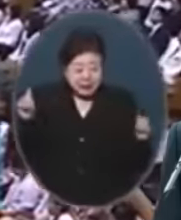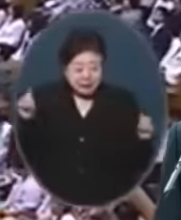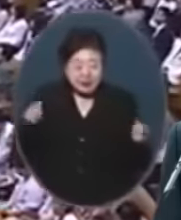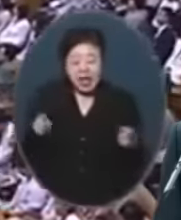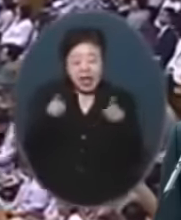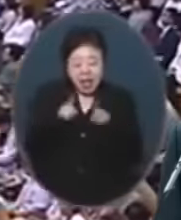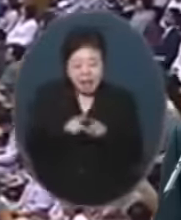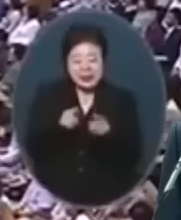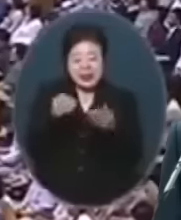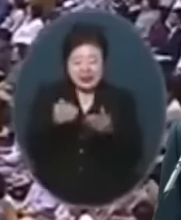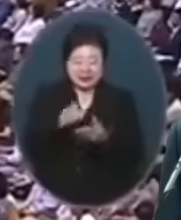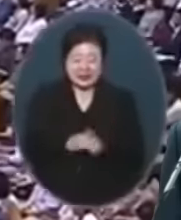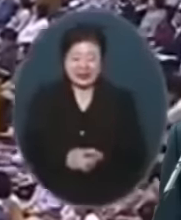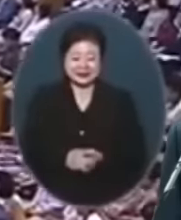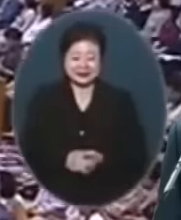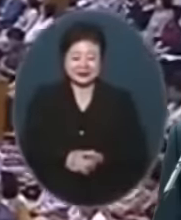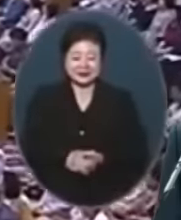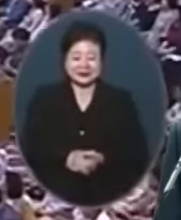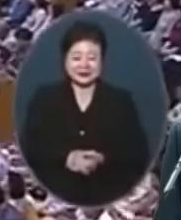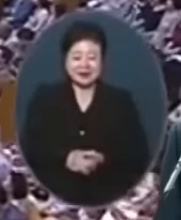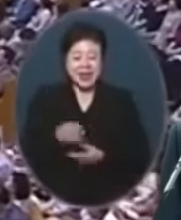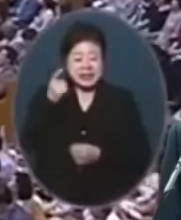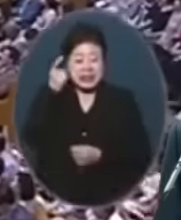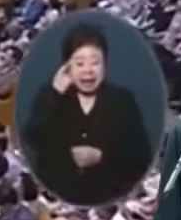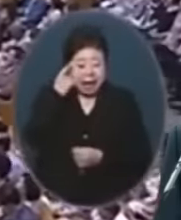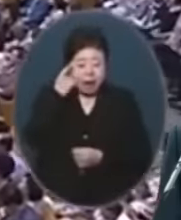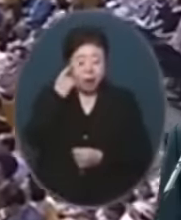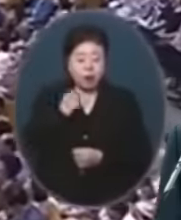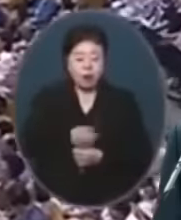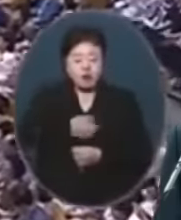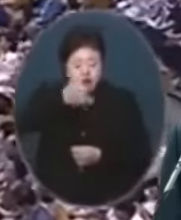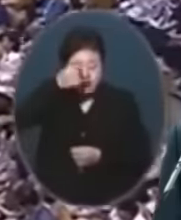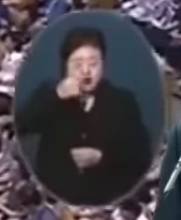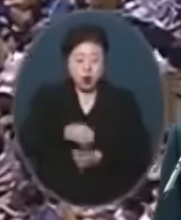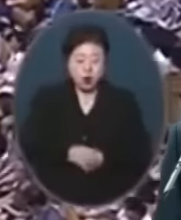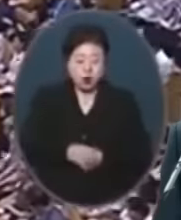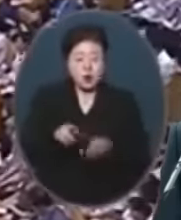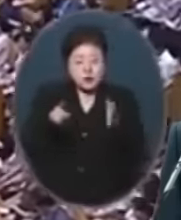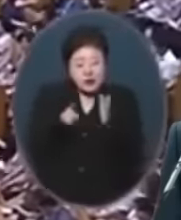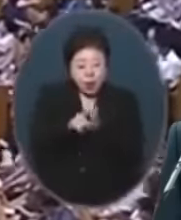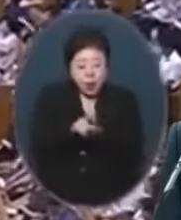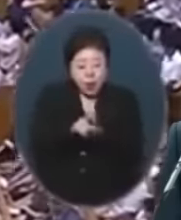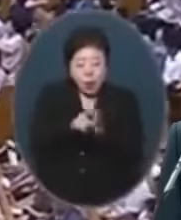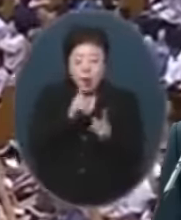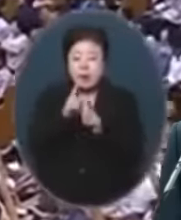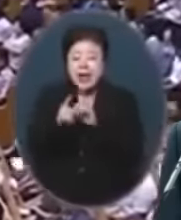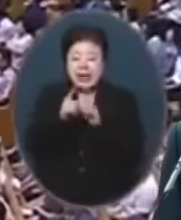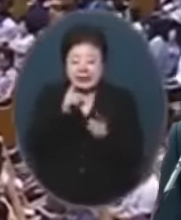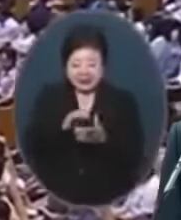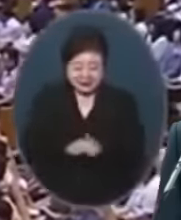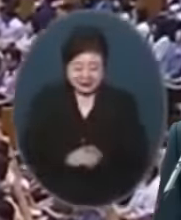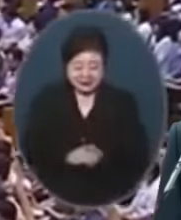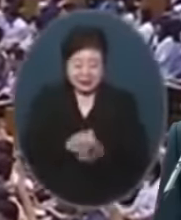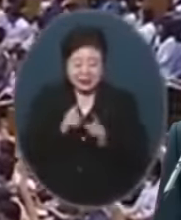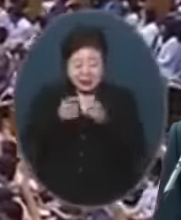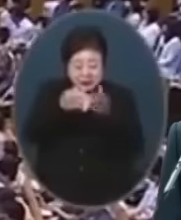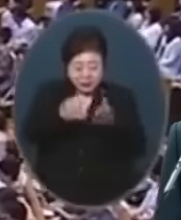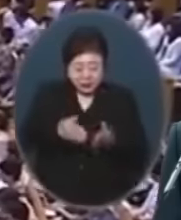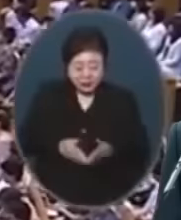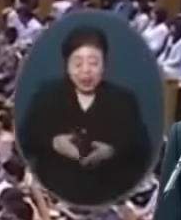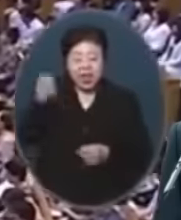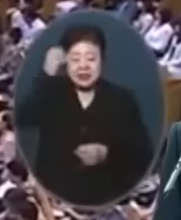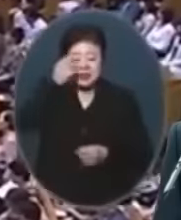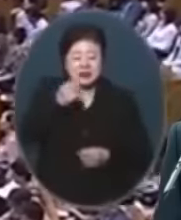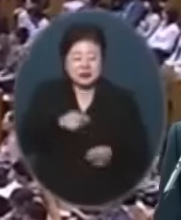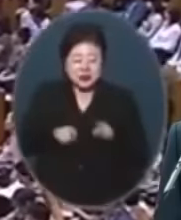함께 일을 할 수가 있기 때문인 것입니다. 생각하고 꿈꾸고 믿고 말한 것이 말씀을 통하여